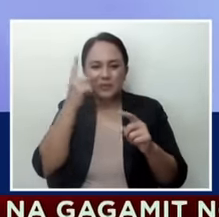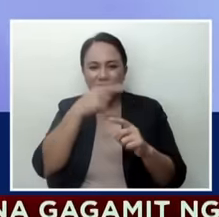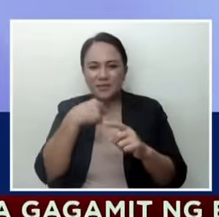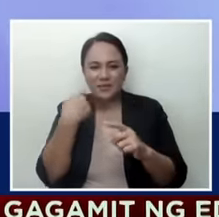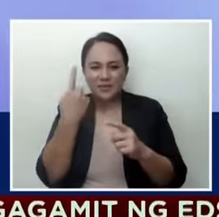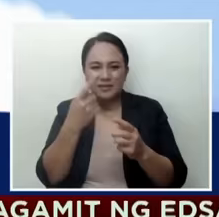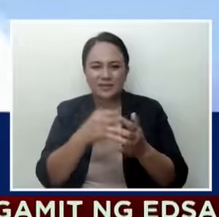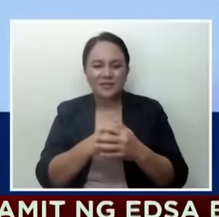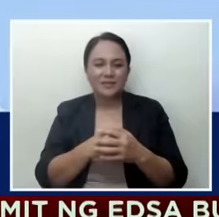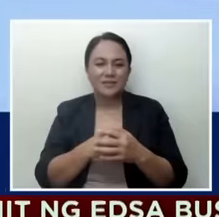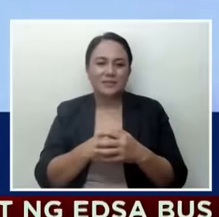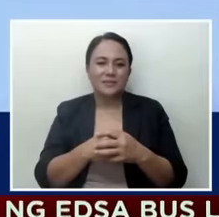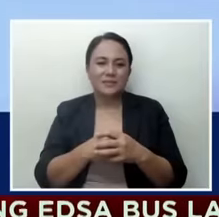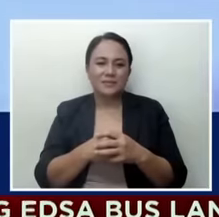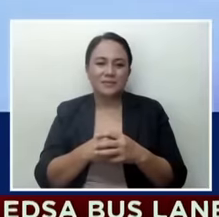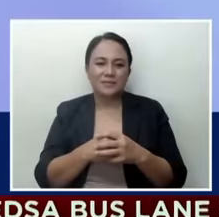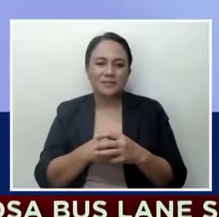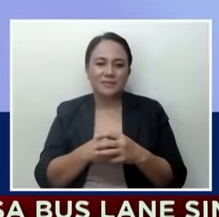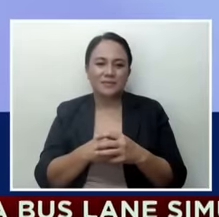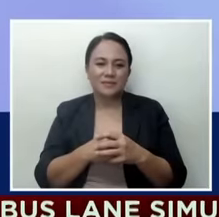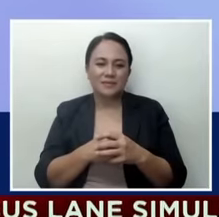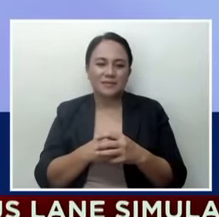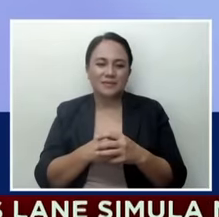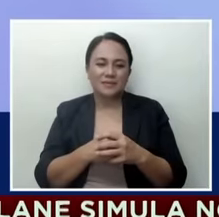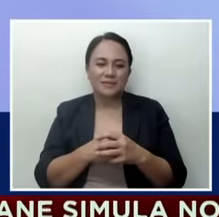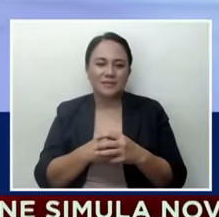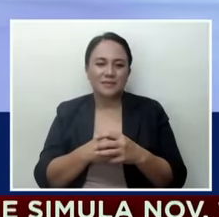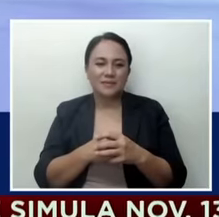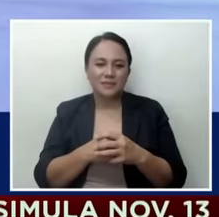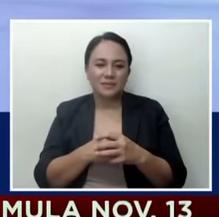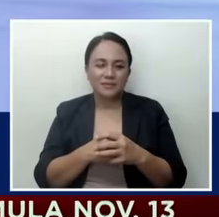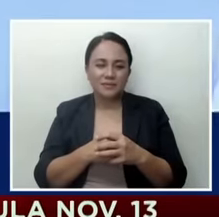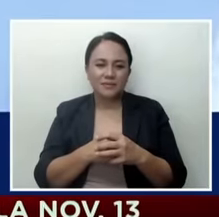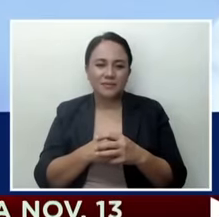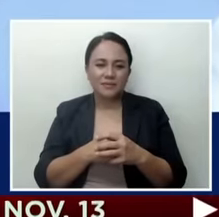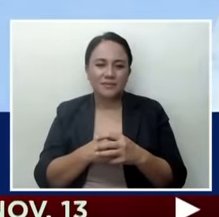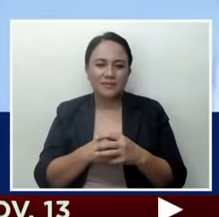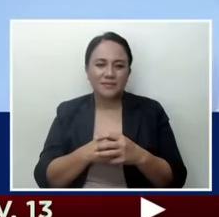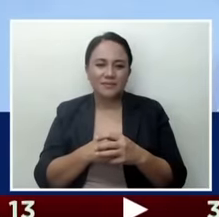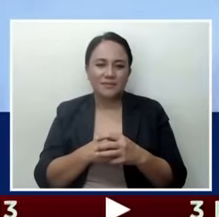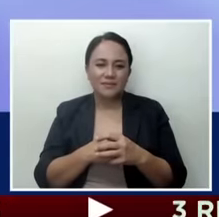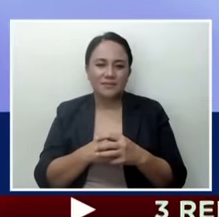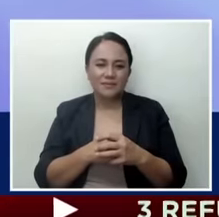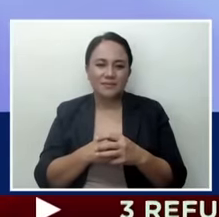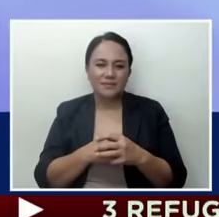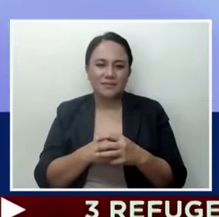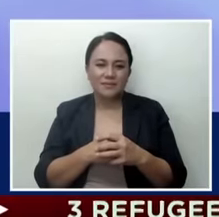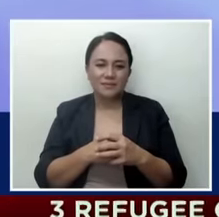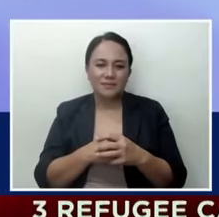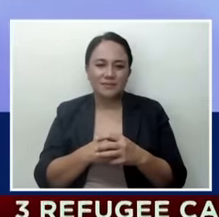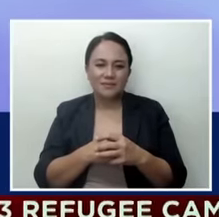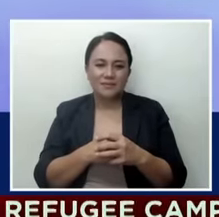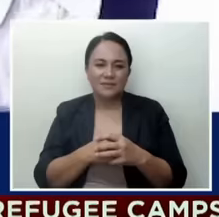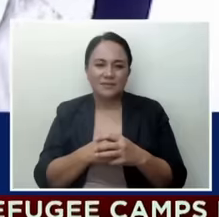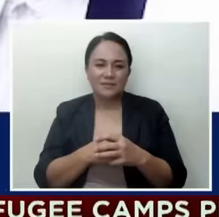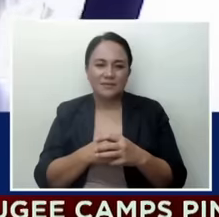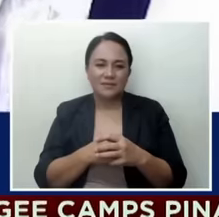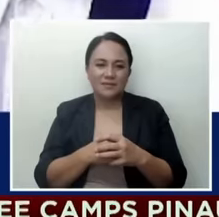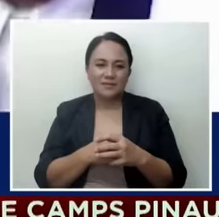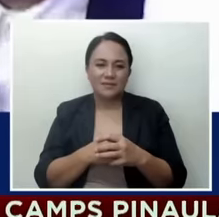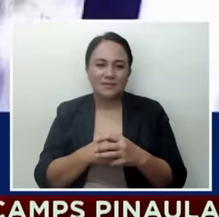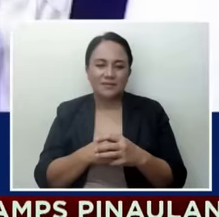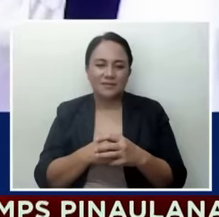Padilla, Chapusit, Yoyoy Villame, Willie Napomuseno, Chiquito, Rene Requestas at Herman Moreno.